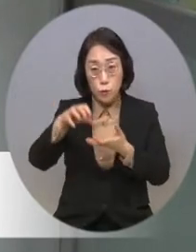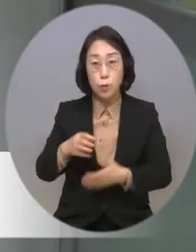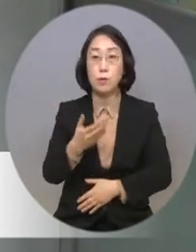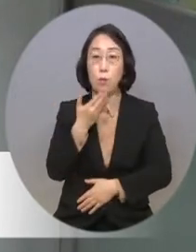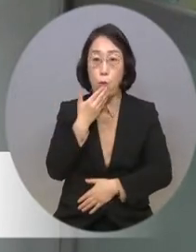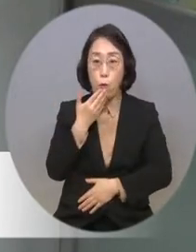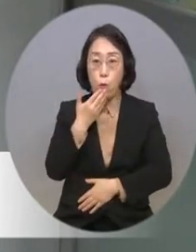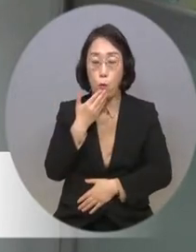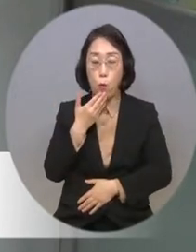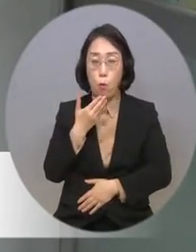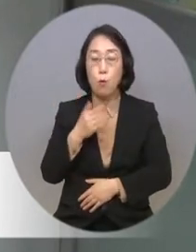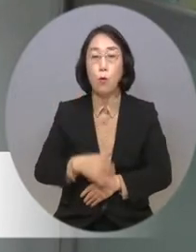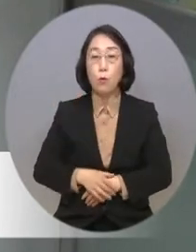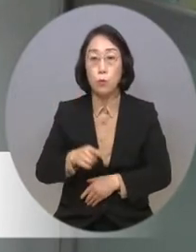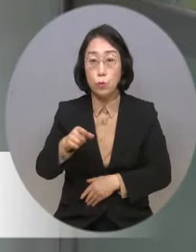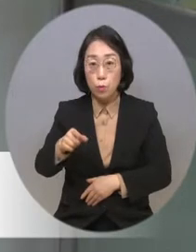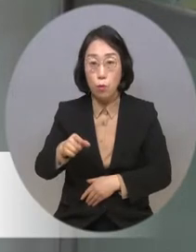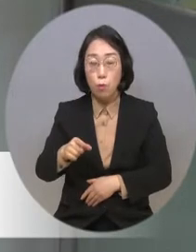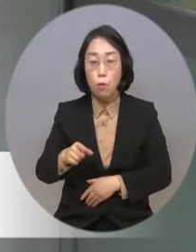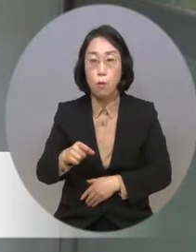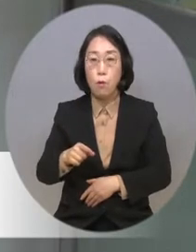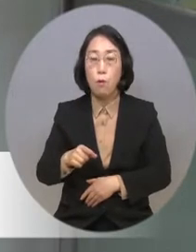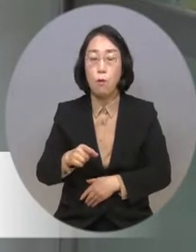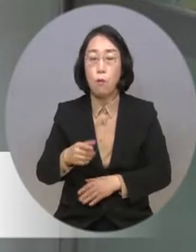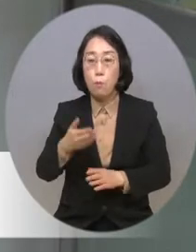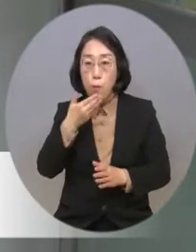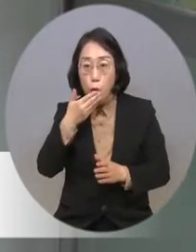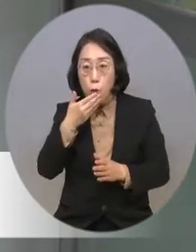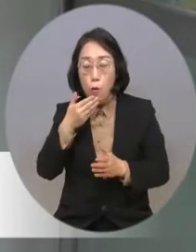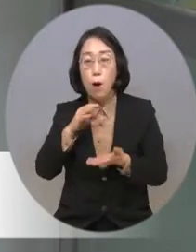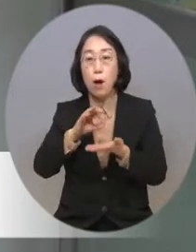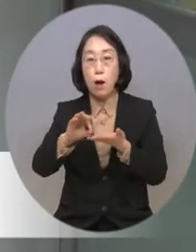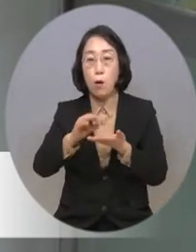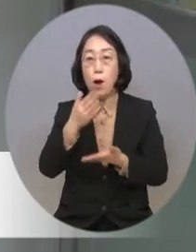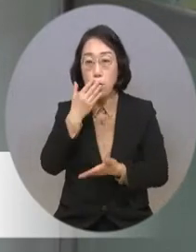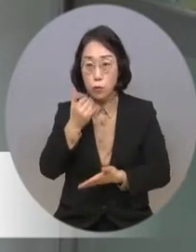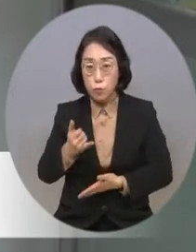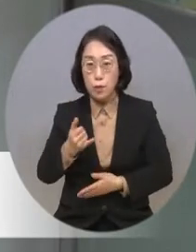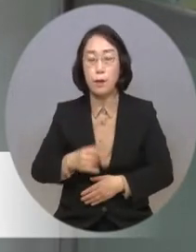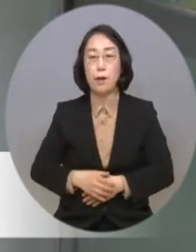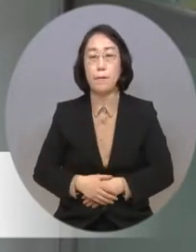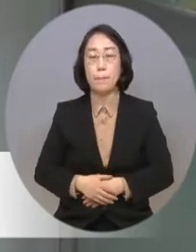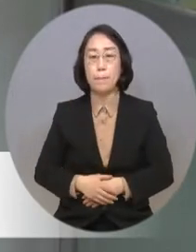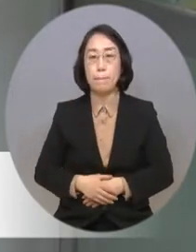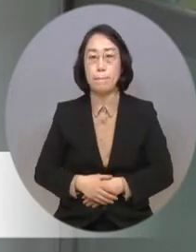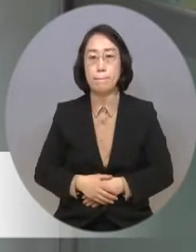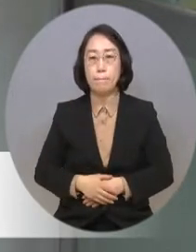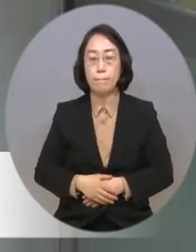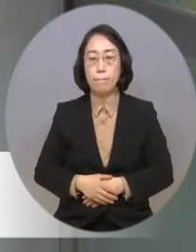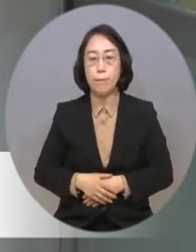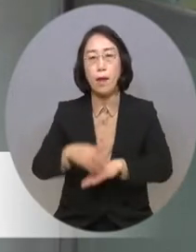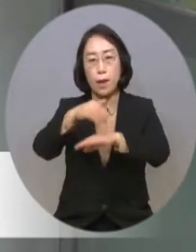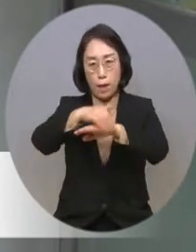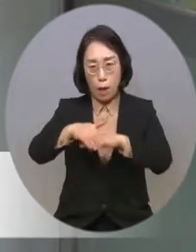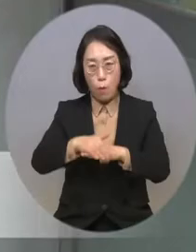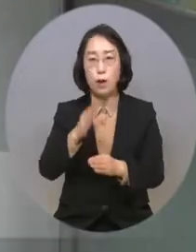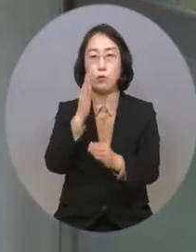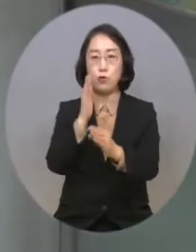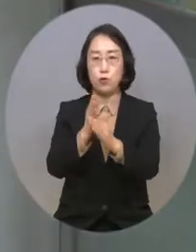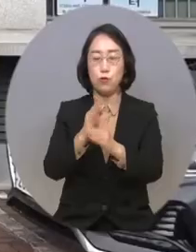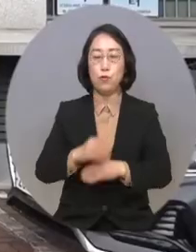한 끼에 식사 대용으로 가져다 사용하실 수 있도록 이렇게 추진을 할